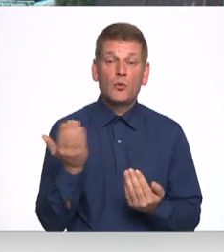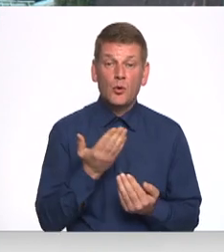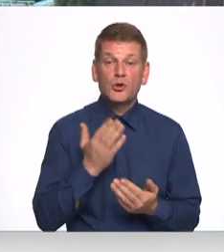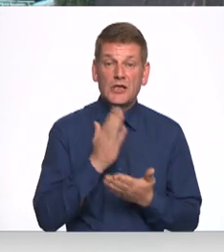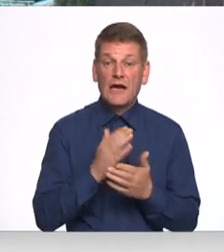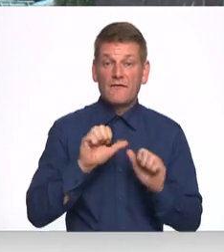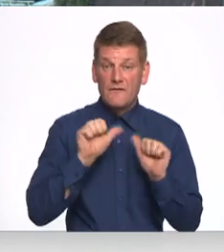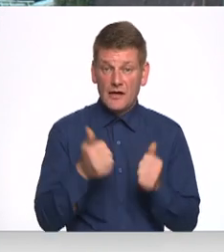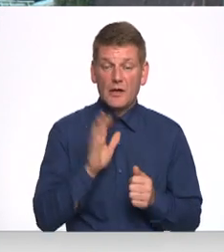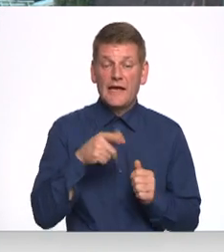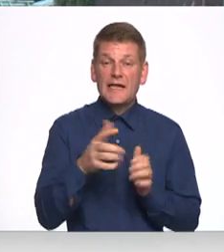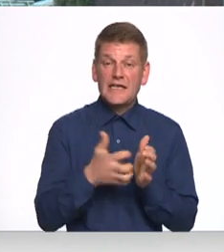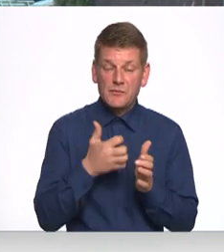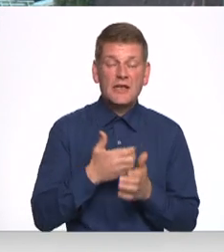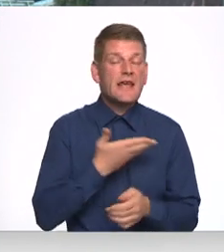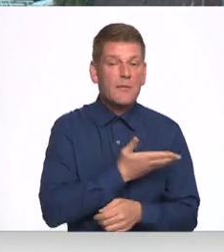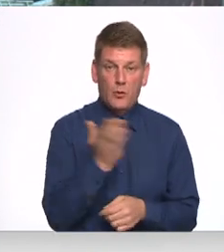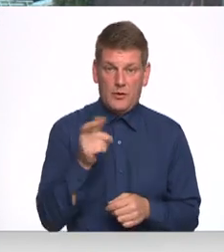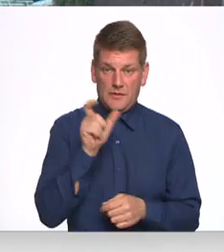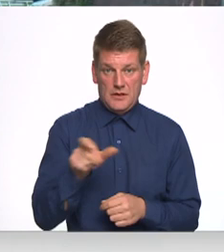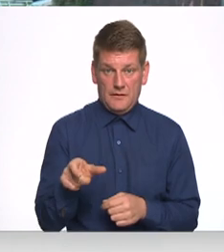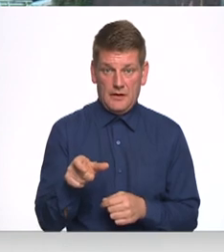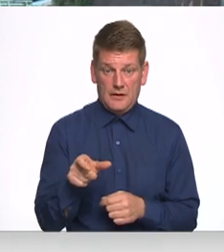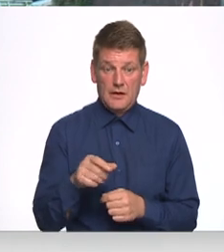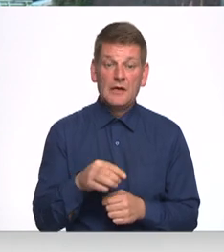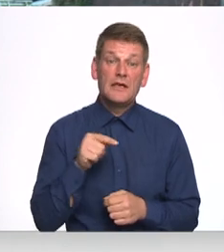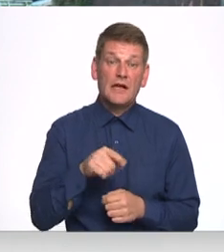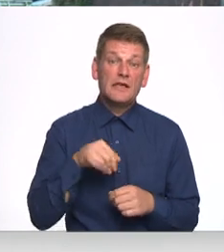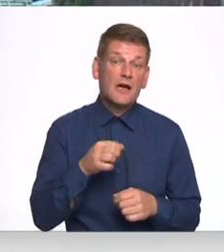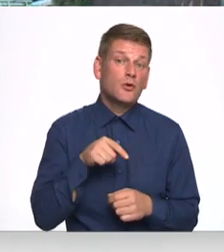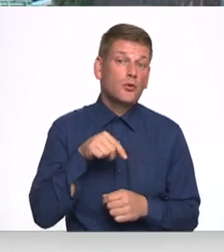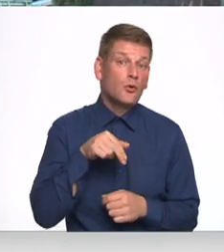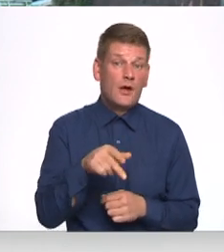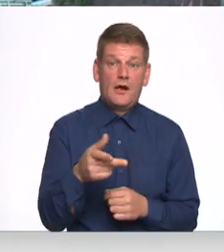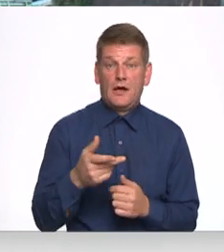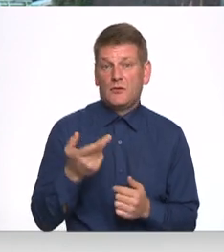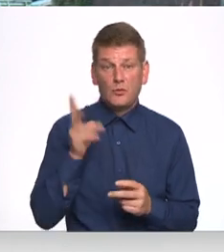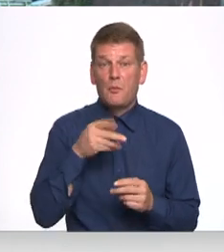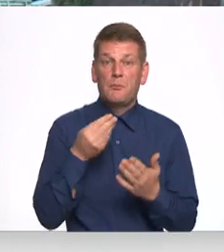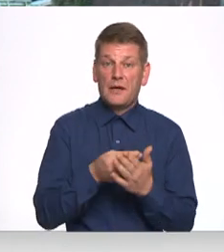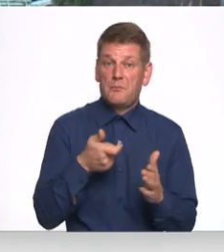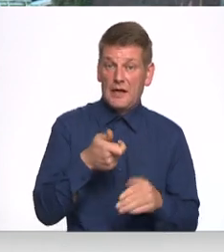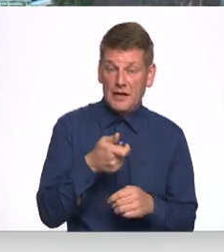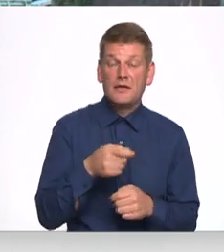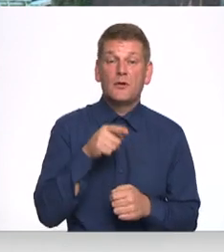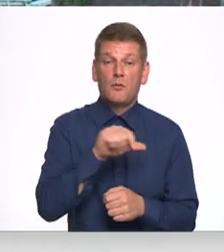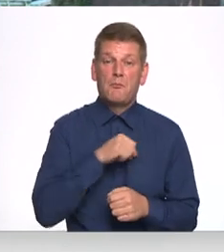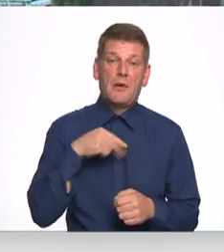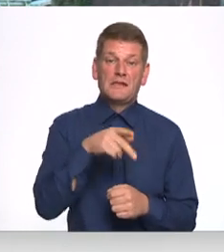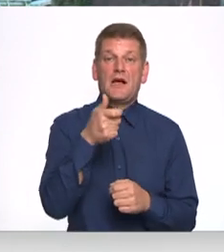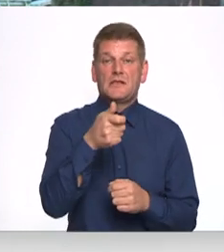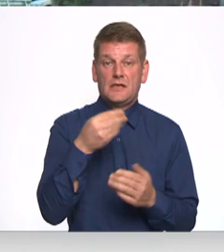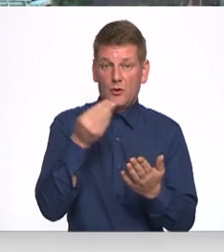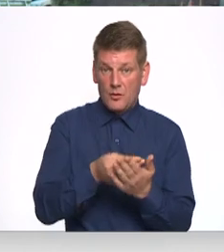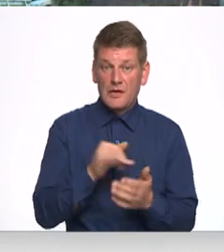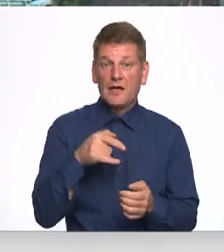tiek veidos, lai viņš ir izmantojams ikvienam cilvēkam. Tā, ja tu eji, nezinu, pirkt biļeti, tad tu eji pašā kasē nopirkt, un ja tev